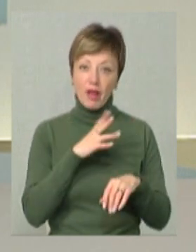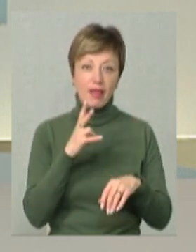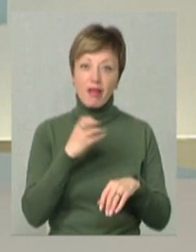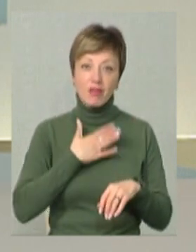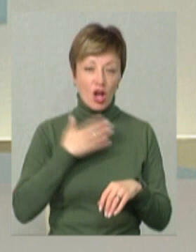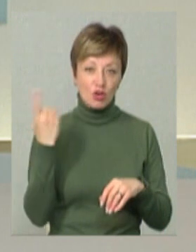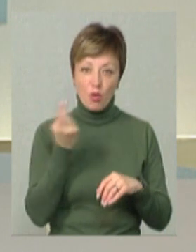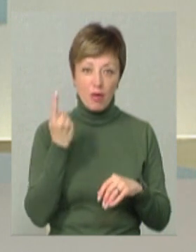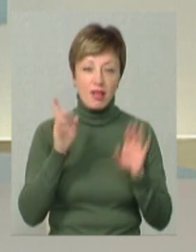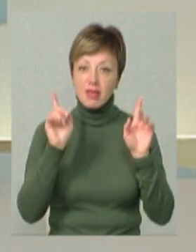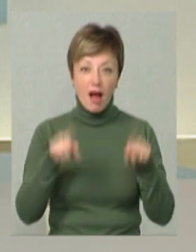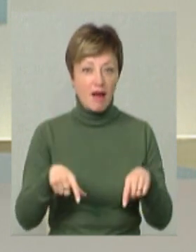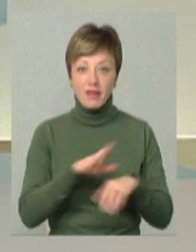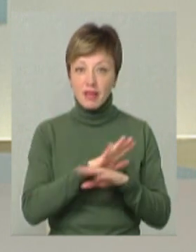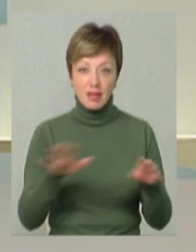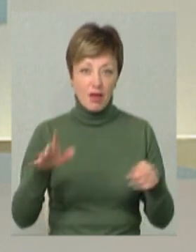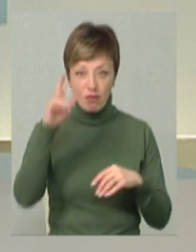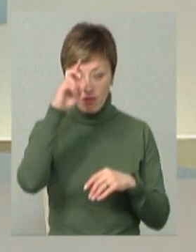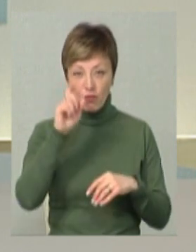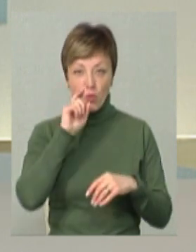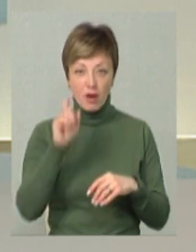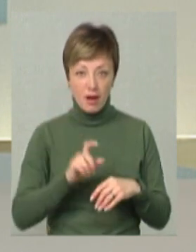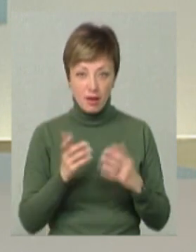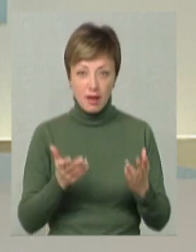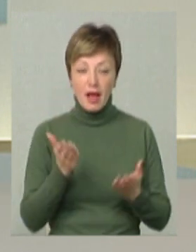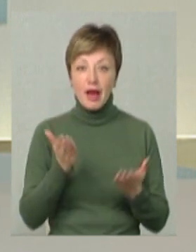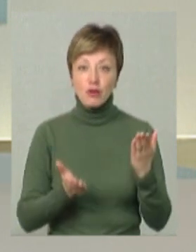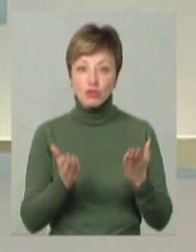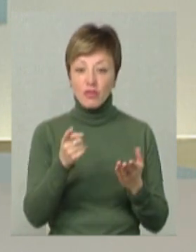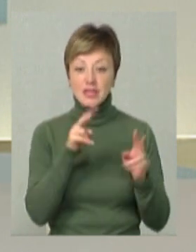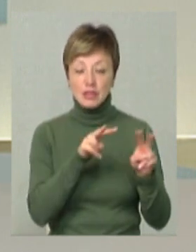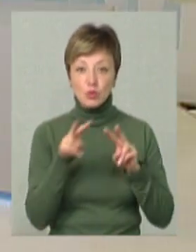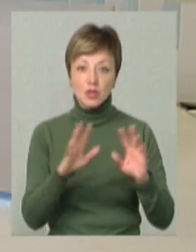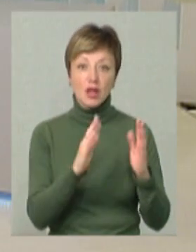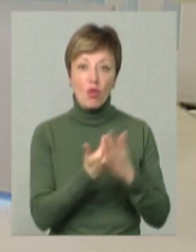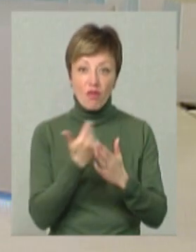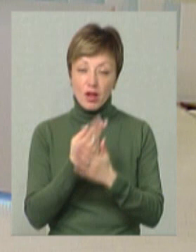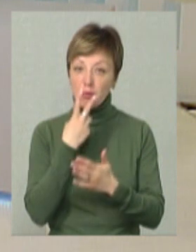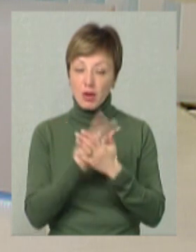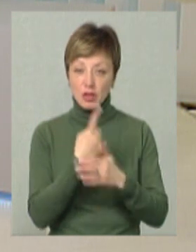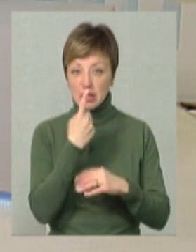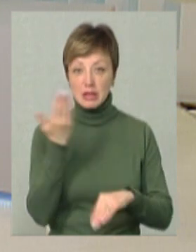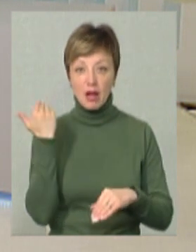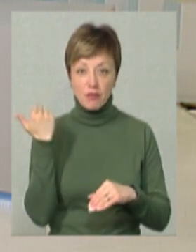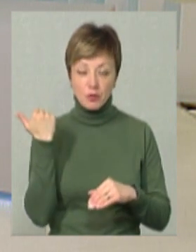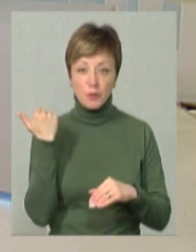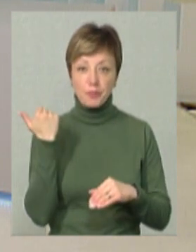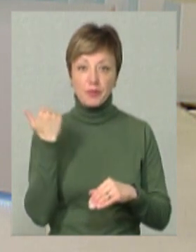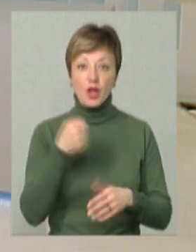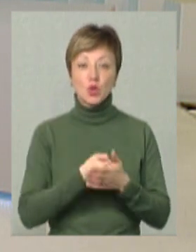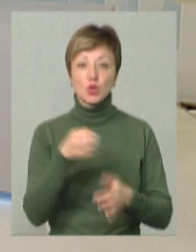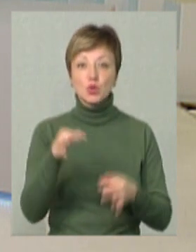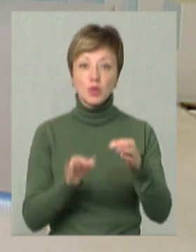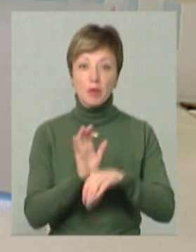не в нашій області і навіть не в нашій країні. Якщо ви слідкуєте за новинами, то бачили, що зовсім недавно до суду